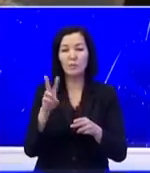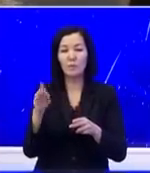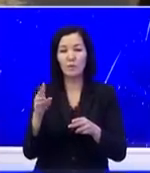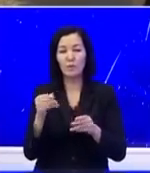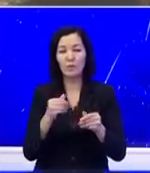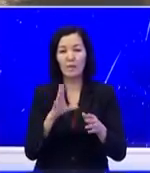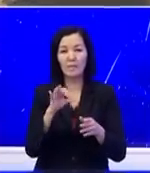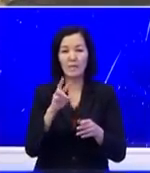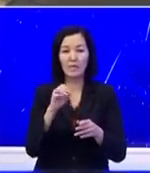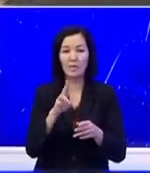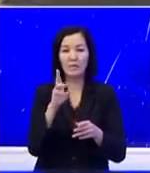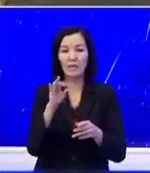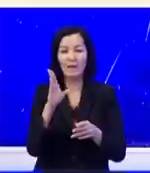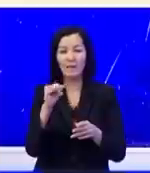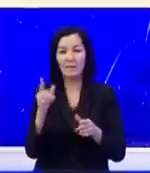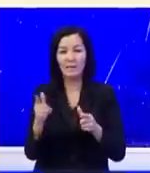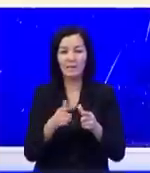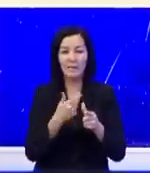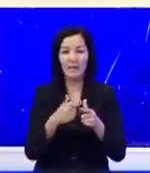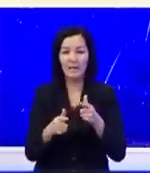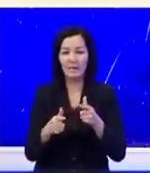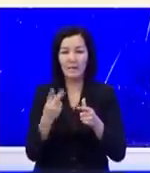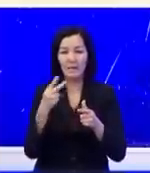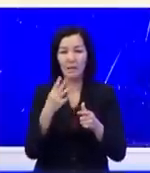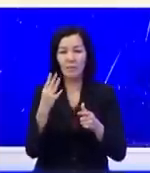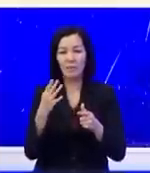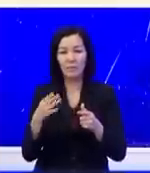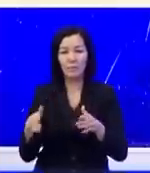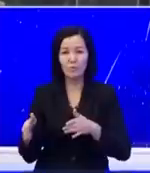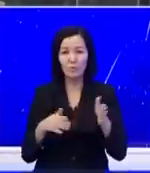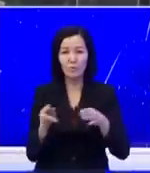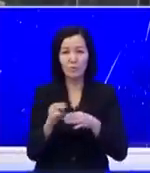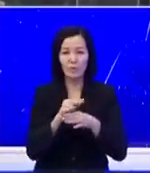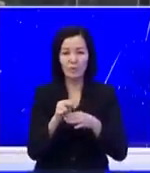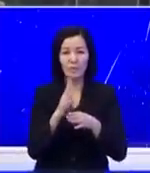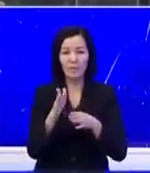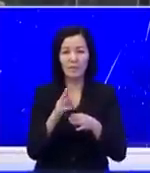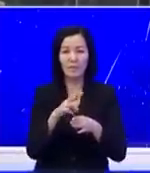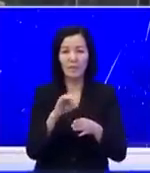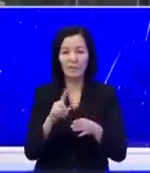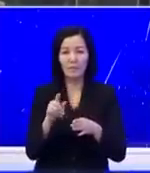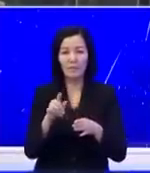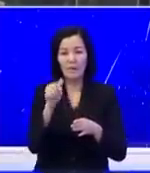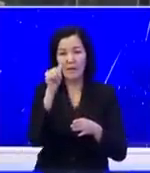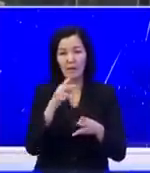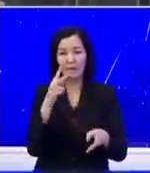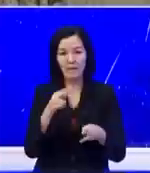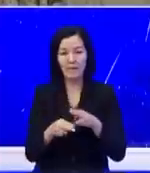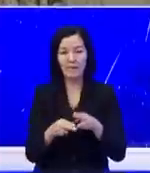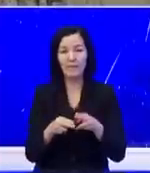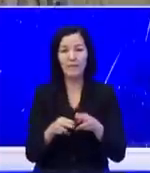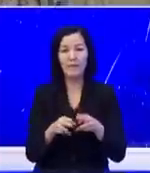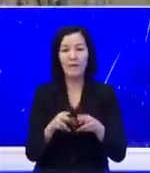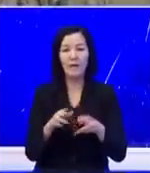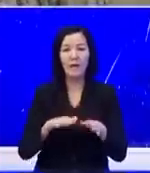қаржымен Саржаз Қарасаз аралығындағы тас жолдың 24 шақырымы ретке келмек. Биыл тамыз айында пайдалануға беріледі. Ал